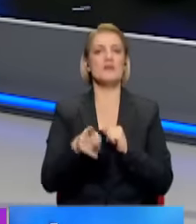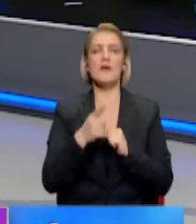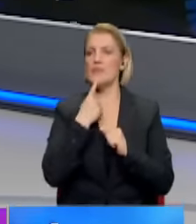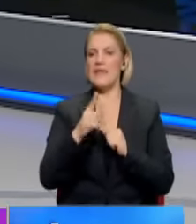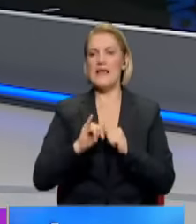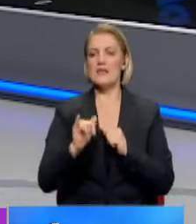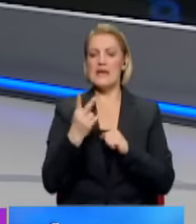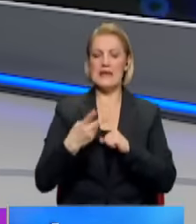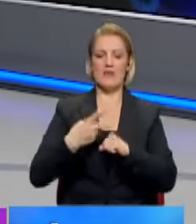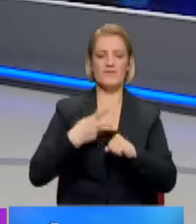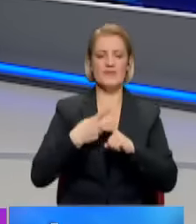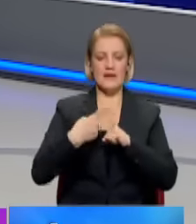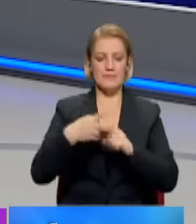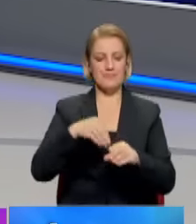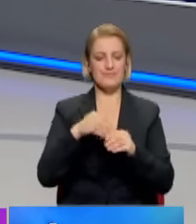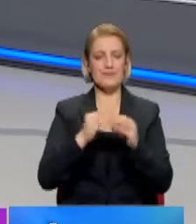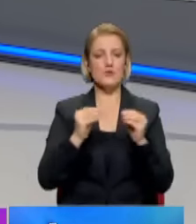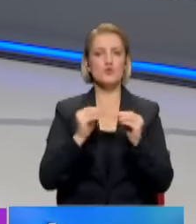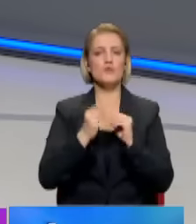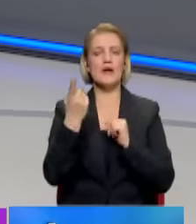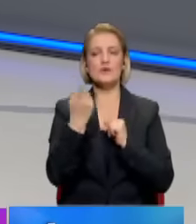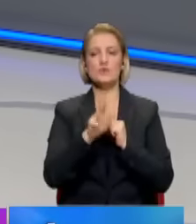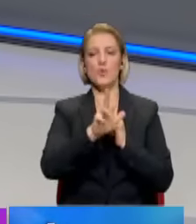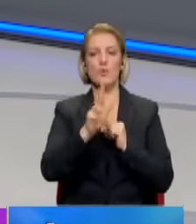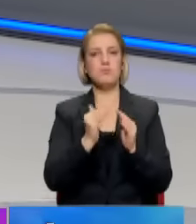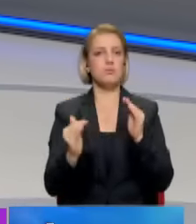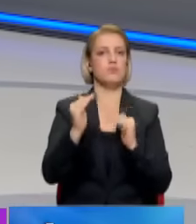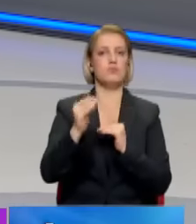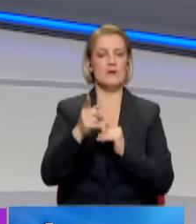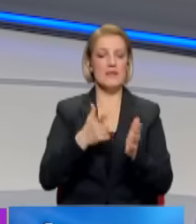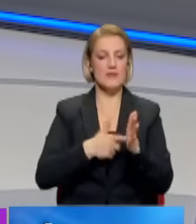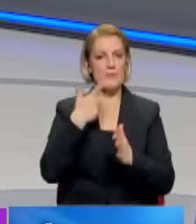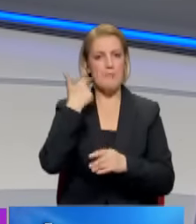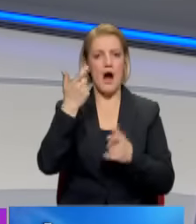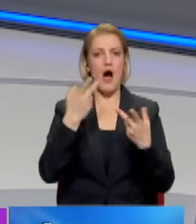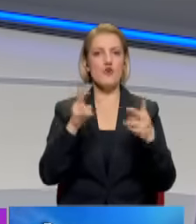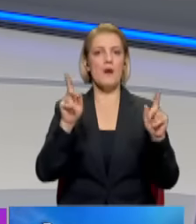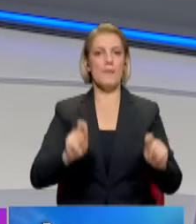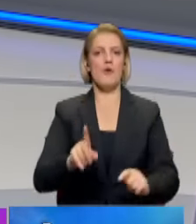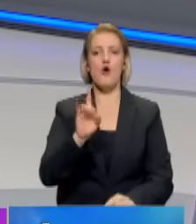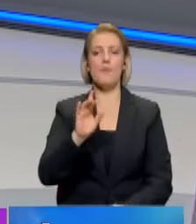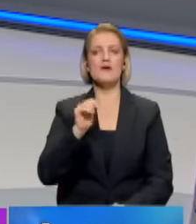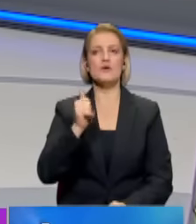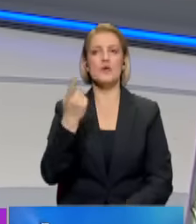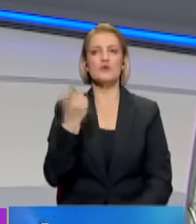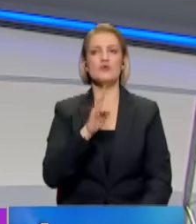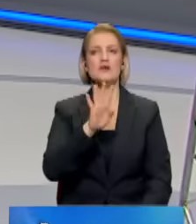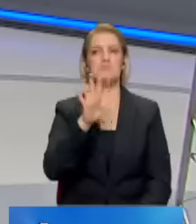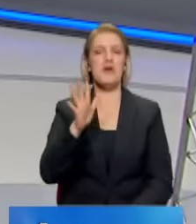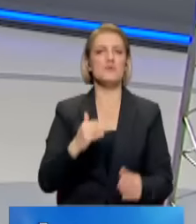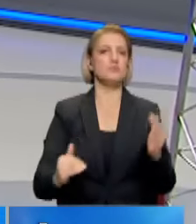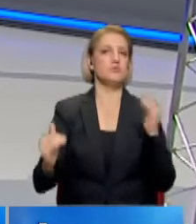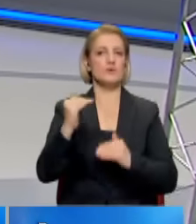Dedik ki yaklaşık 2 hafta içinde yumurta fiyatları %30 arttı dedik. Tarım Bakanı açıklama yaptı. 15 günde %45 arttı